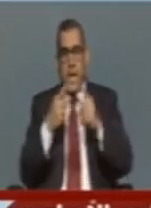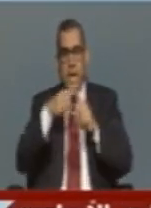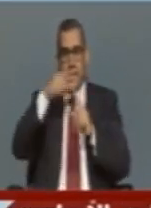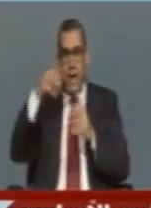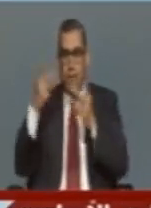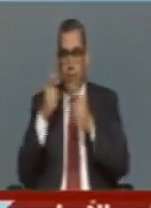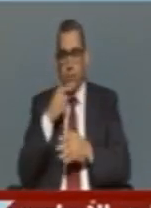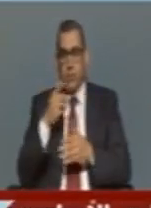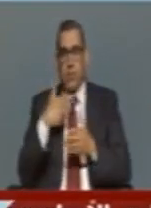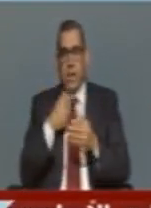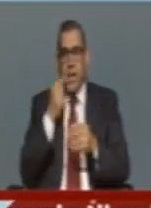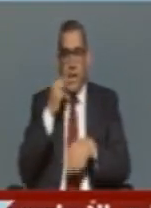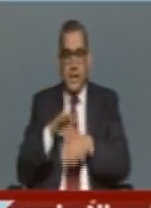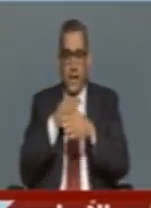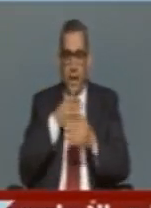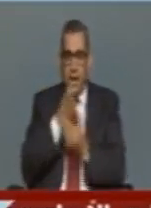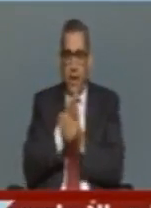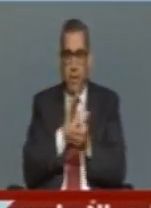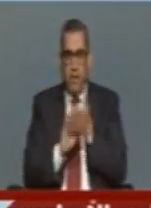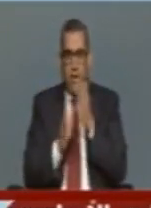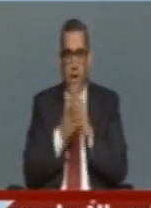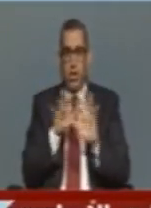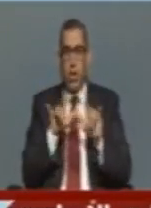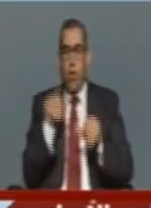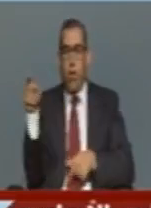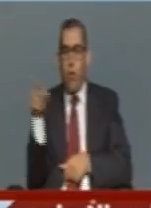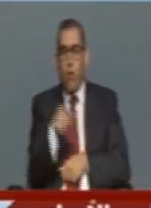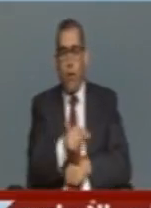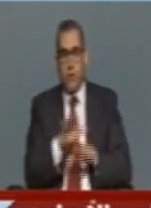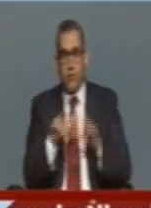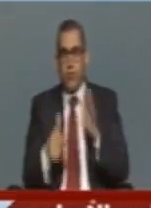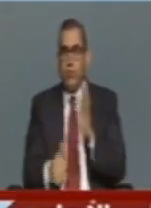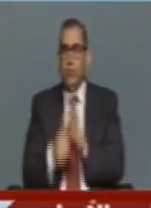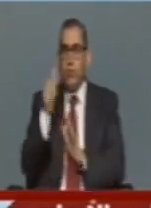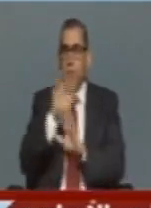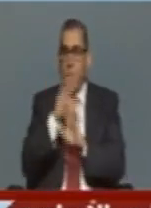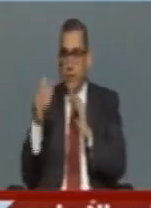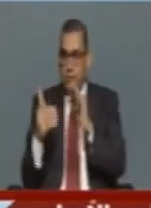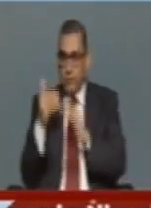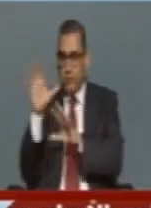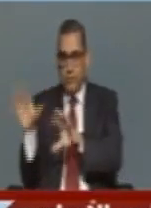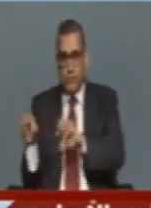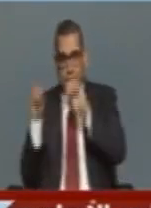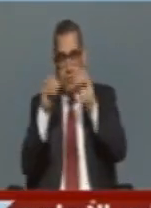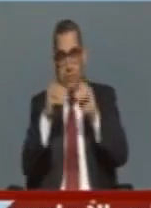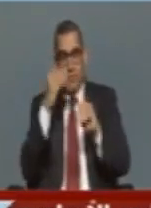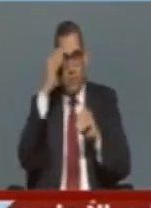فيها عنصر بشري تماما واجتازوا، وبعد كده الوزارة دربتهم ثم اختارت جهة